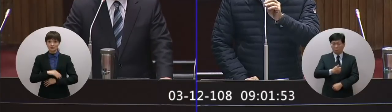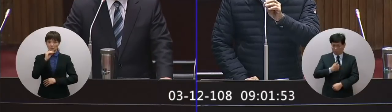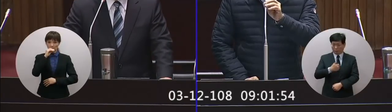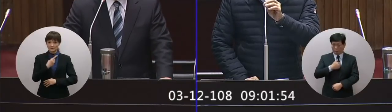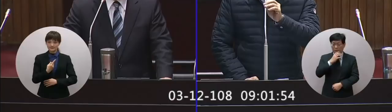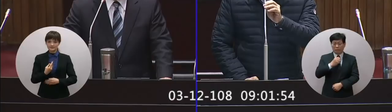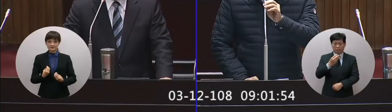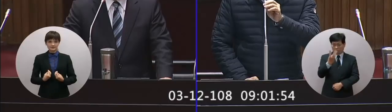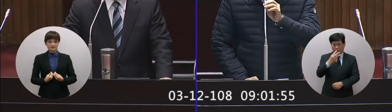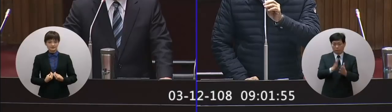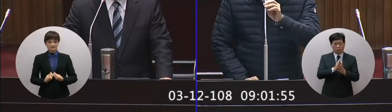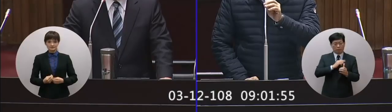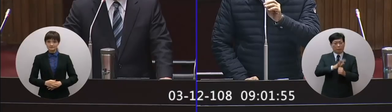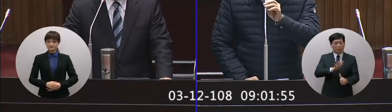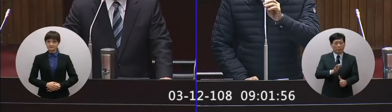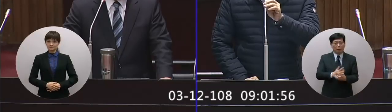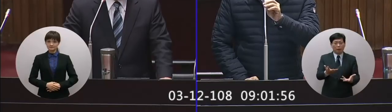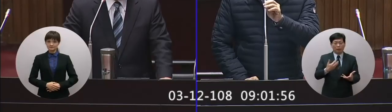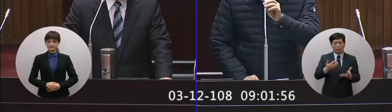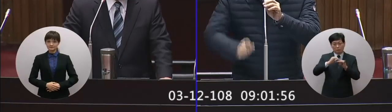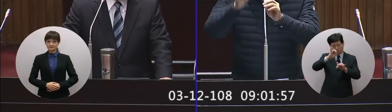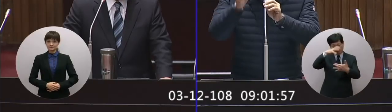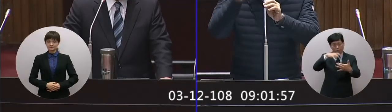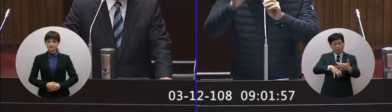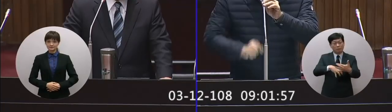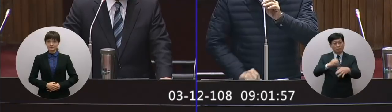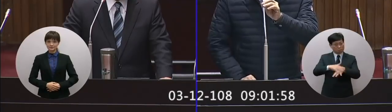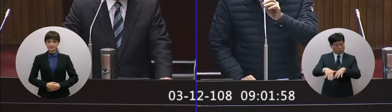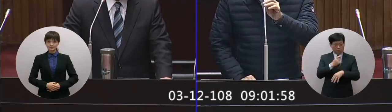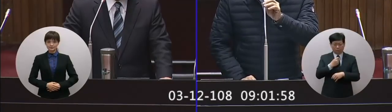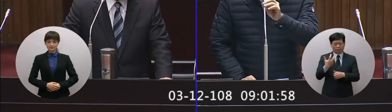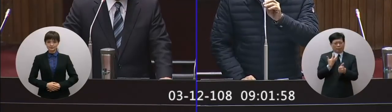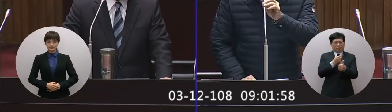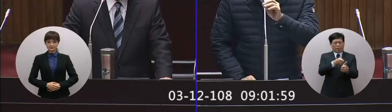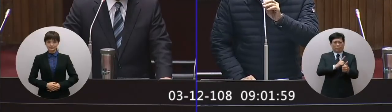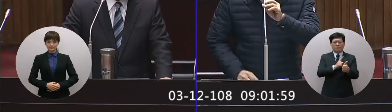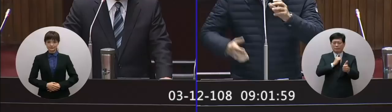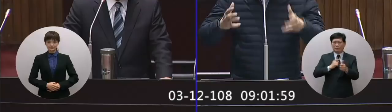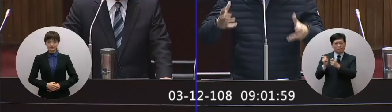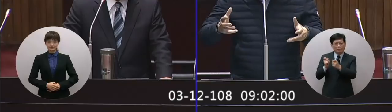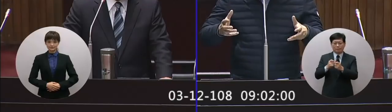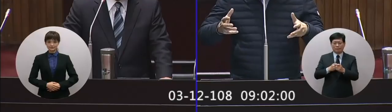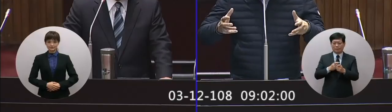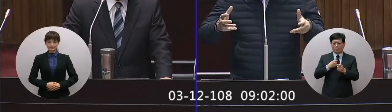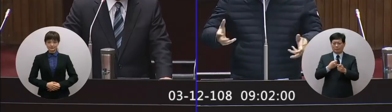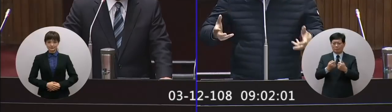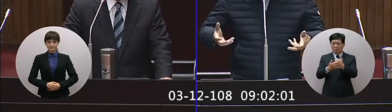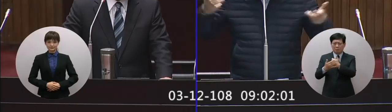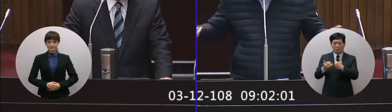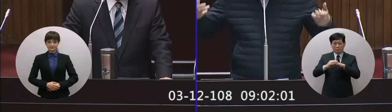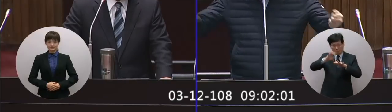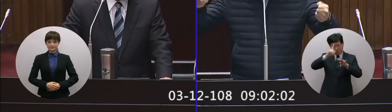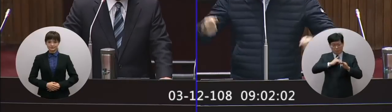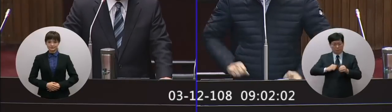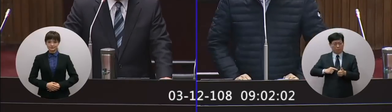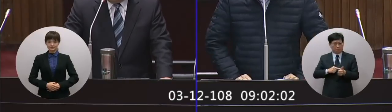万一连三重都选输，那执政党里面会不会怪院长这段期间没有把执政党的